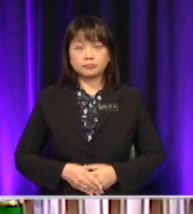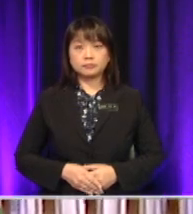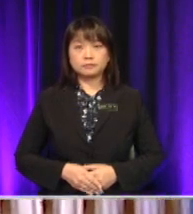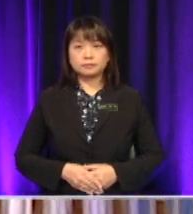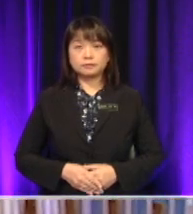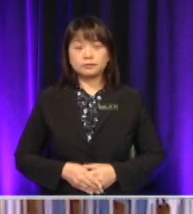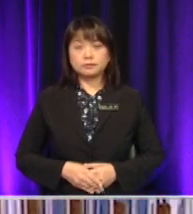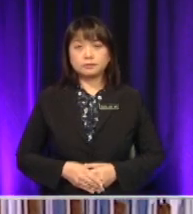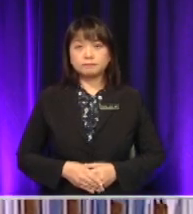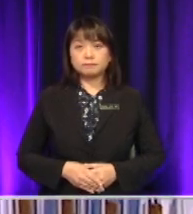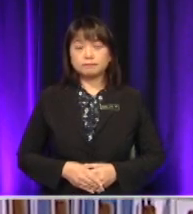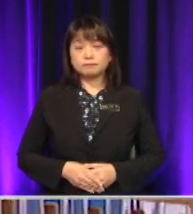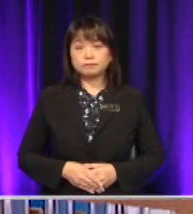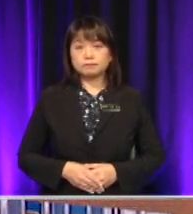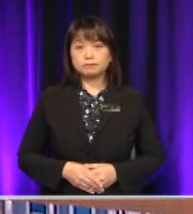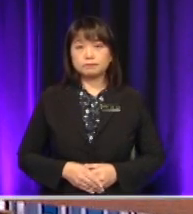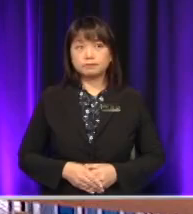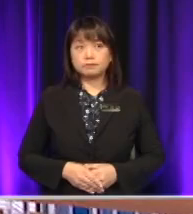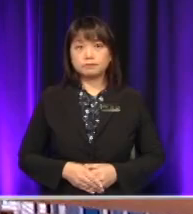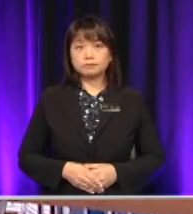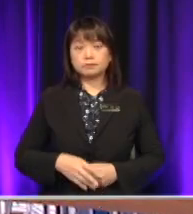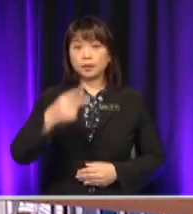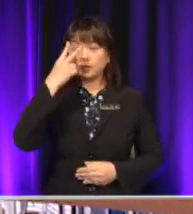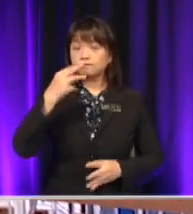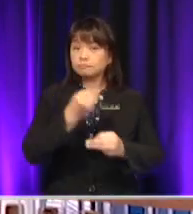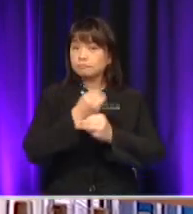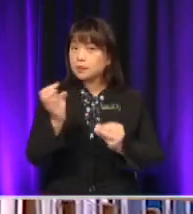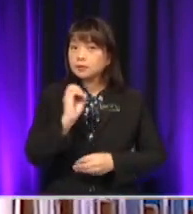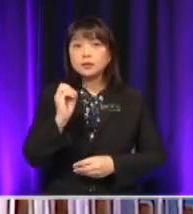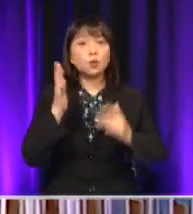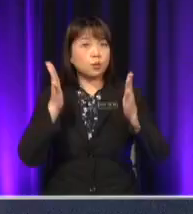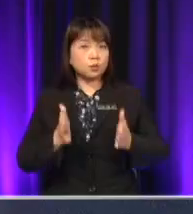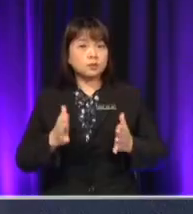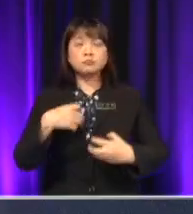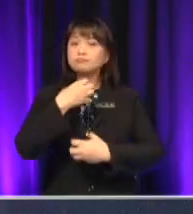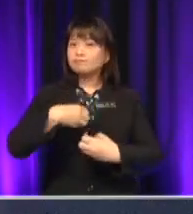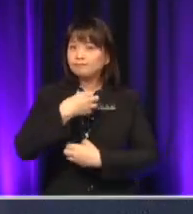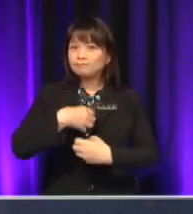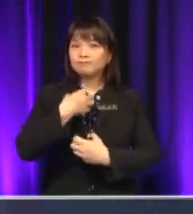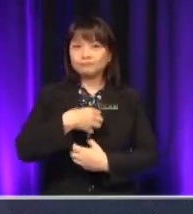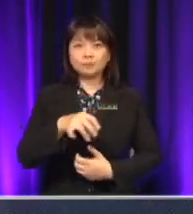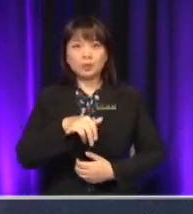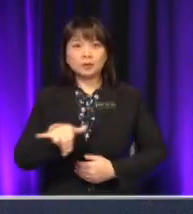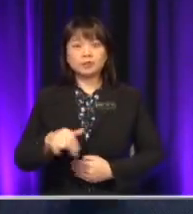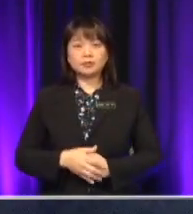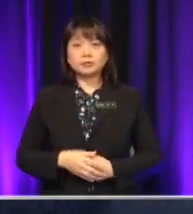Makmal sains lah, tapi macam tak ada orang je ni. Ni seronok ni, seronok. Kita boleh buat